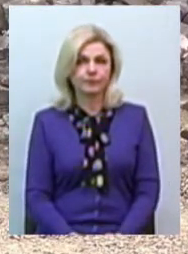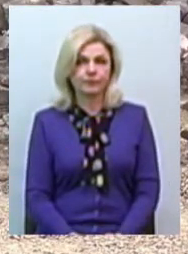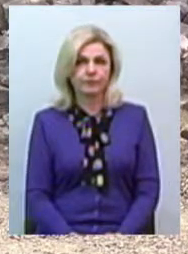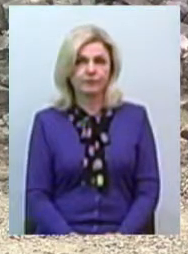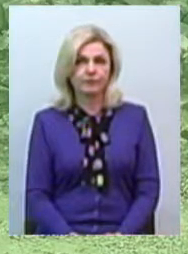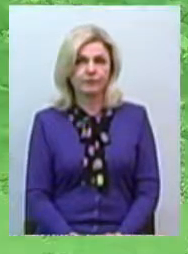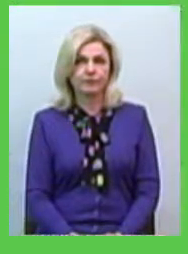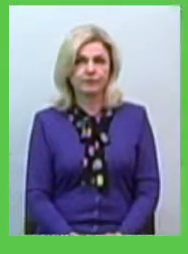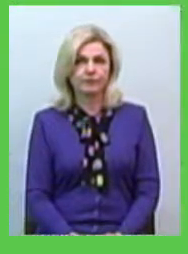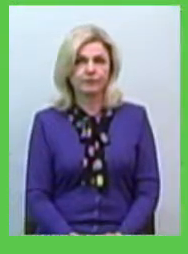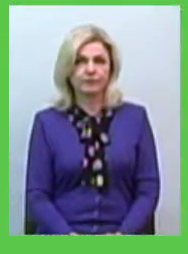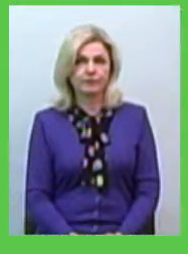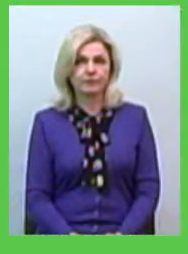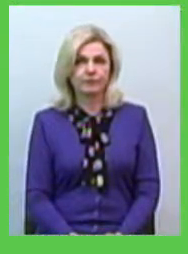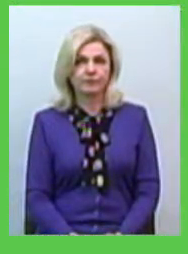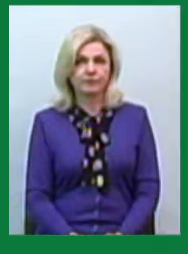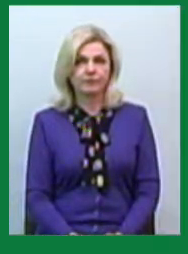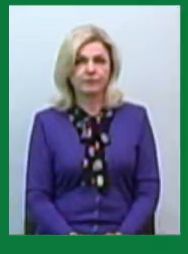Миколаїв.